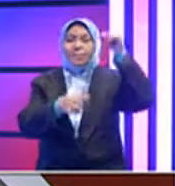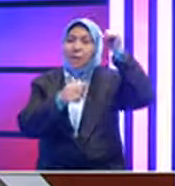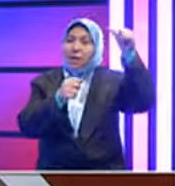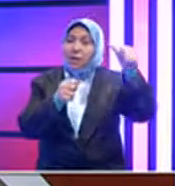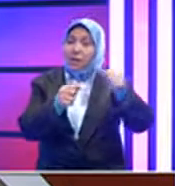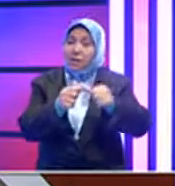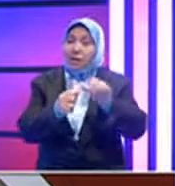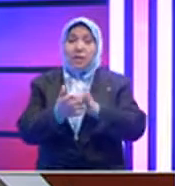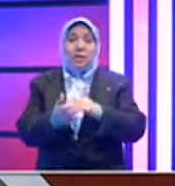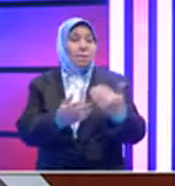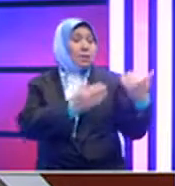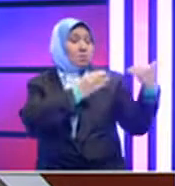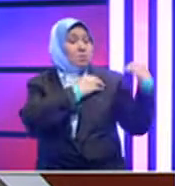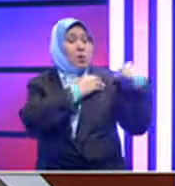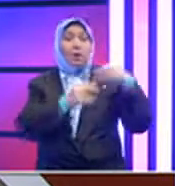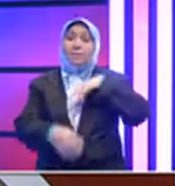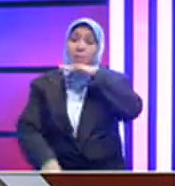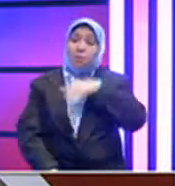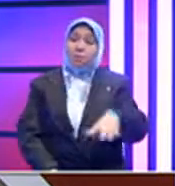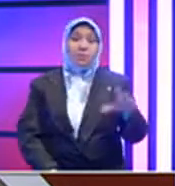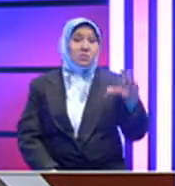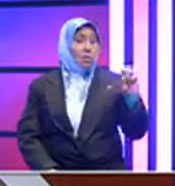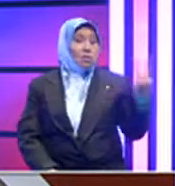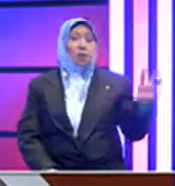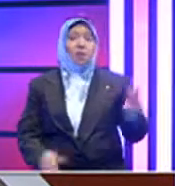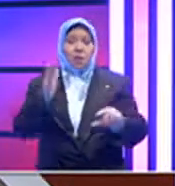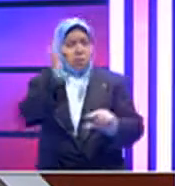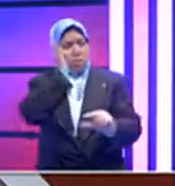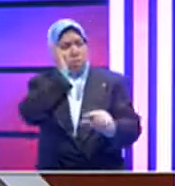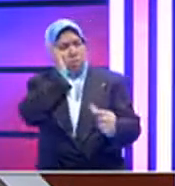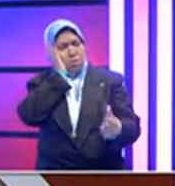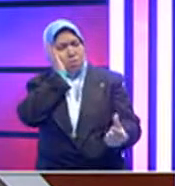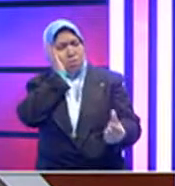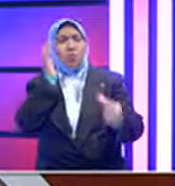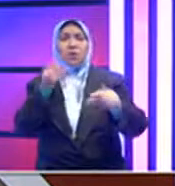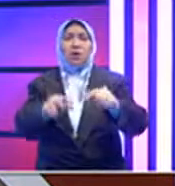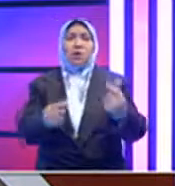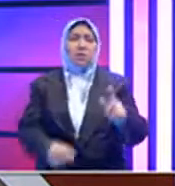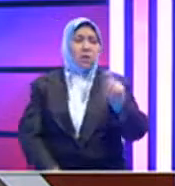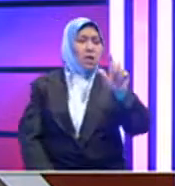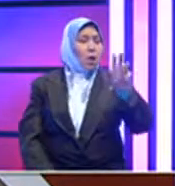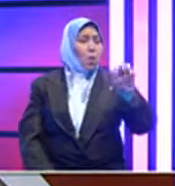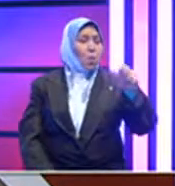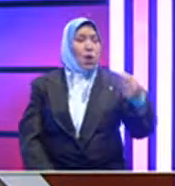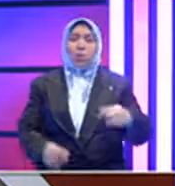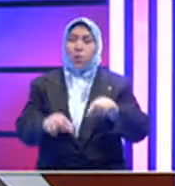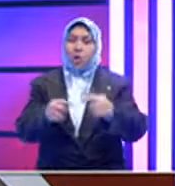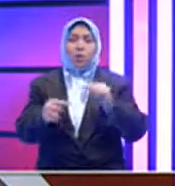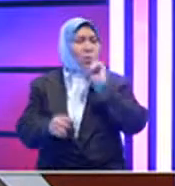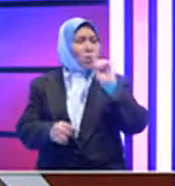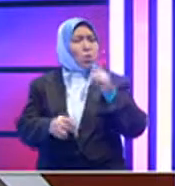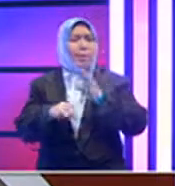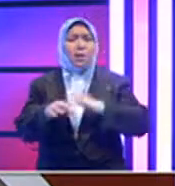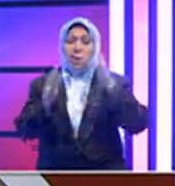peranan yang Nabi Shallallahu Alaihi Wasallam yaitu menteri lawakan Alquran saya biasa setelah al-qur'an ini bukan sekedar pada orang yang